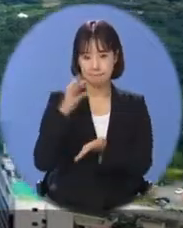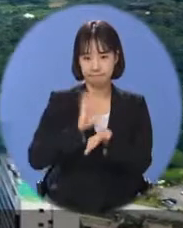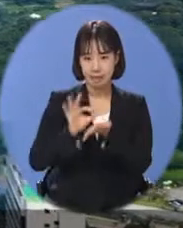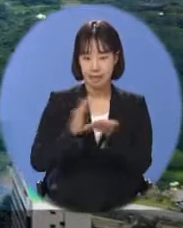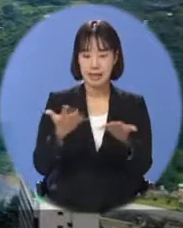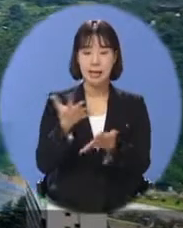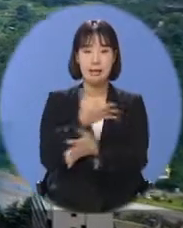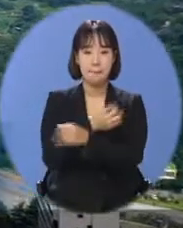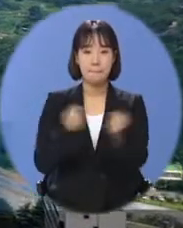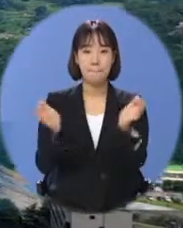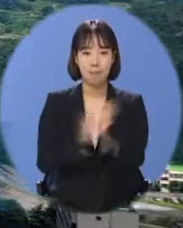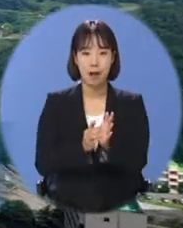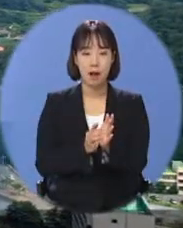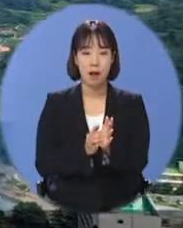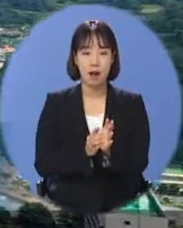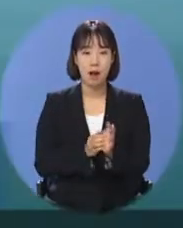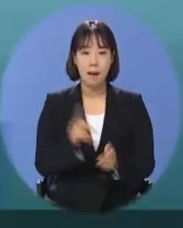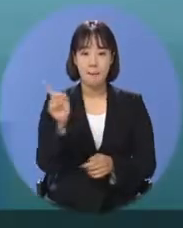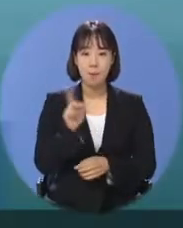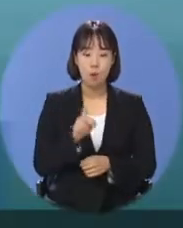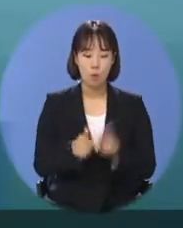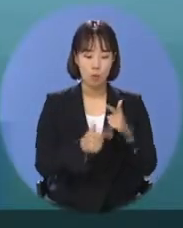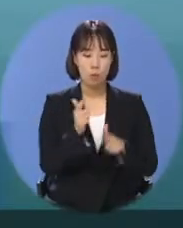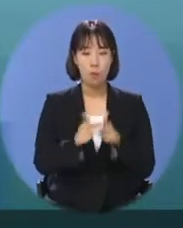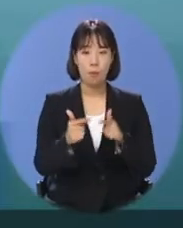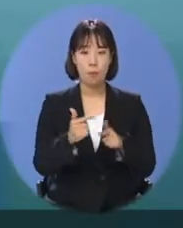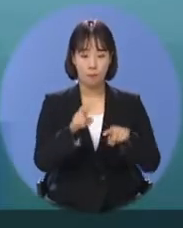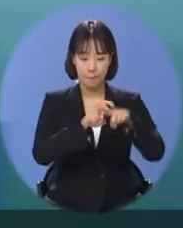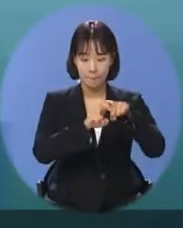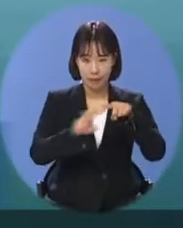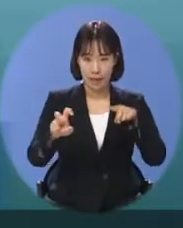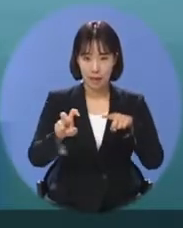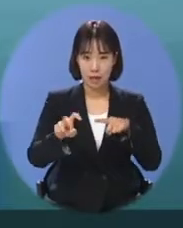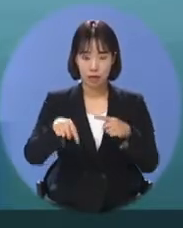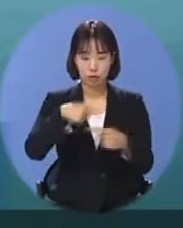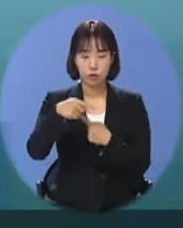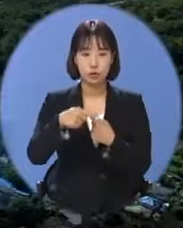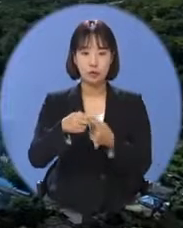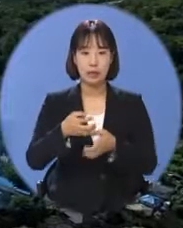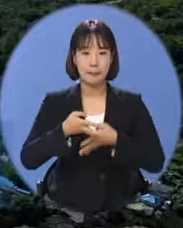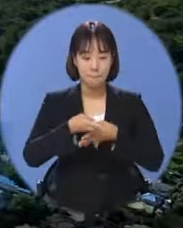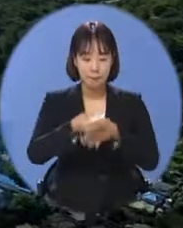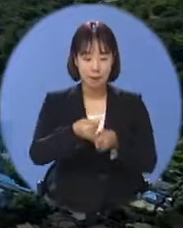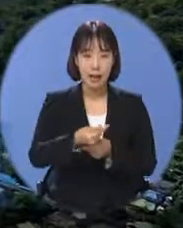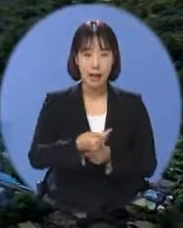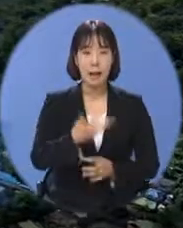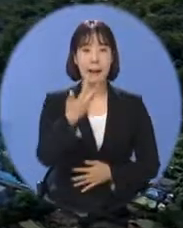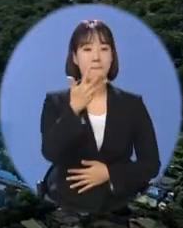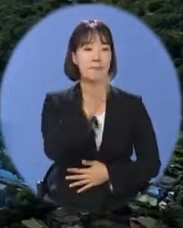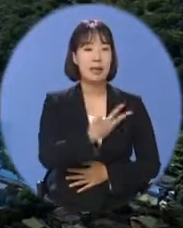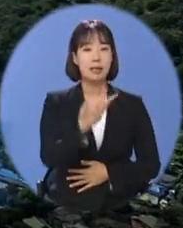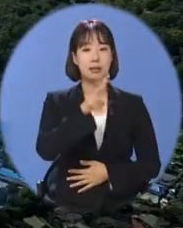협의를 완료했습니다. 이번 협의에 따라서 목포 해상 케이블카 운영에 따른 공유수면 점사용 면적은